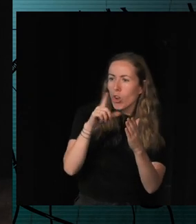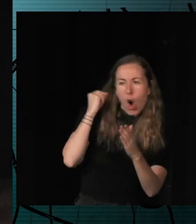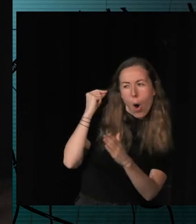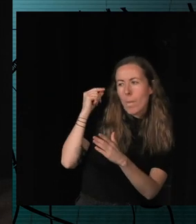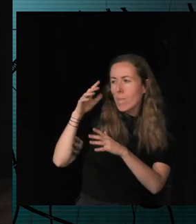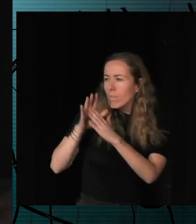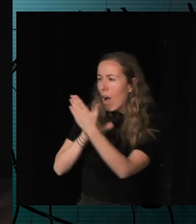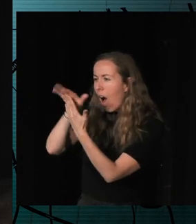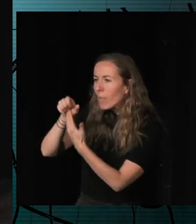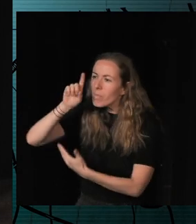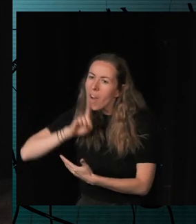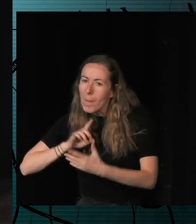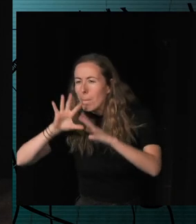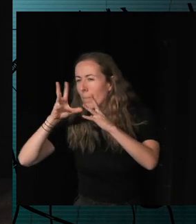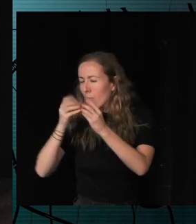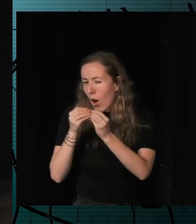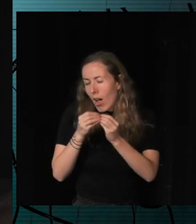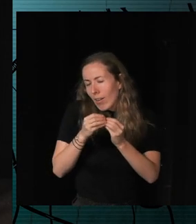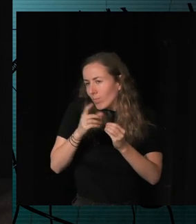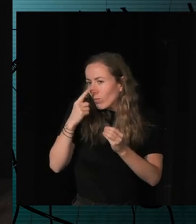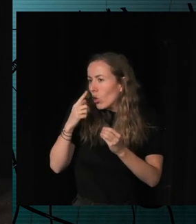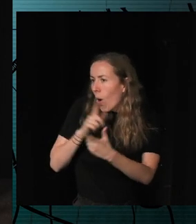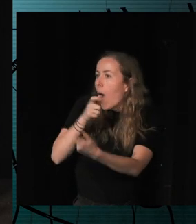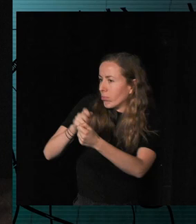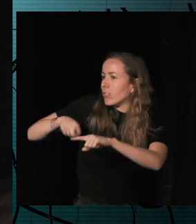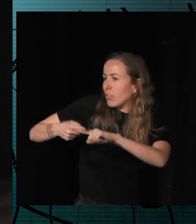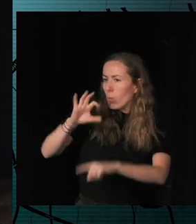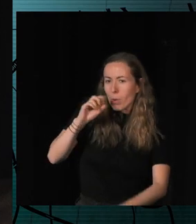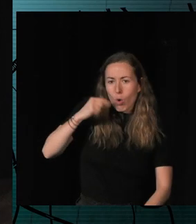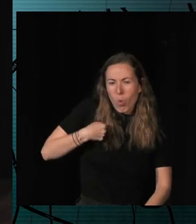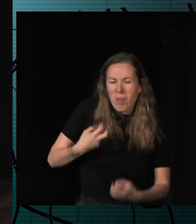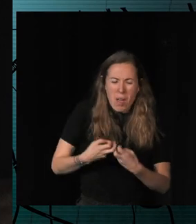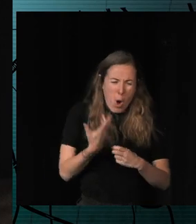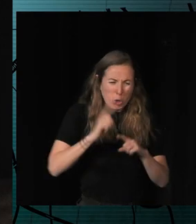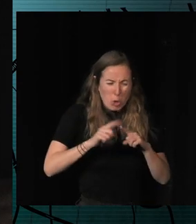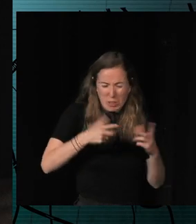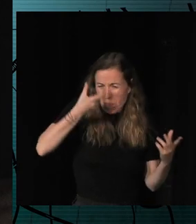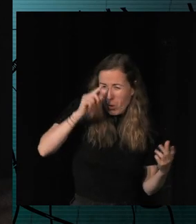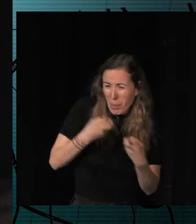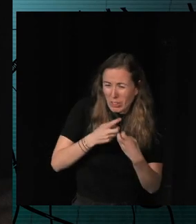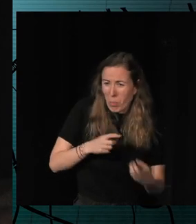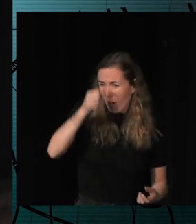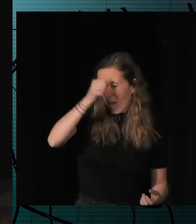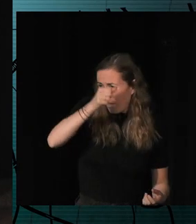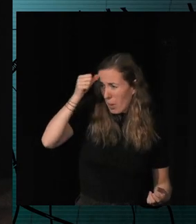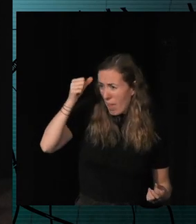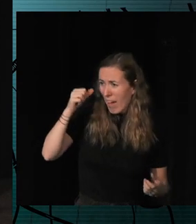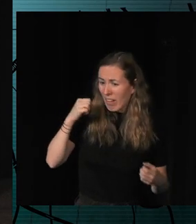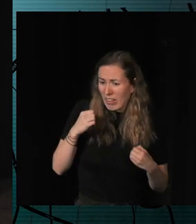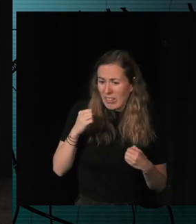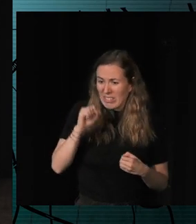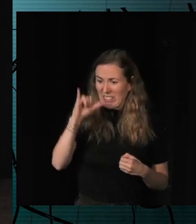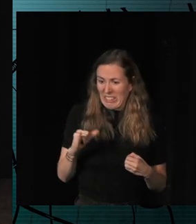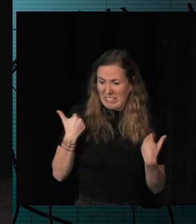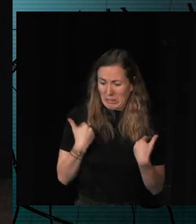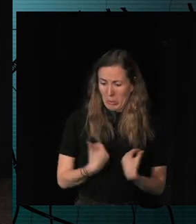deux trois choix que je dont je comprends pas la pertinence en l'occurrence les infirmières sexy je n'arrive pas à saisir le sens non mais c'est que